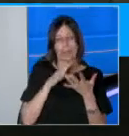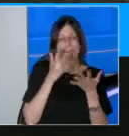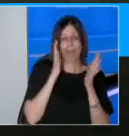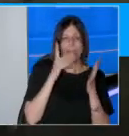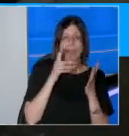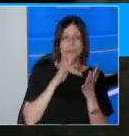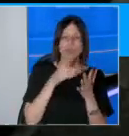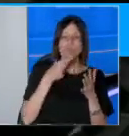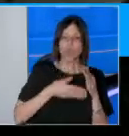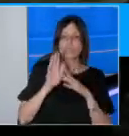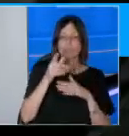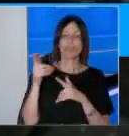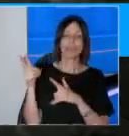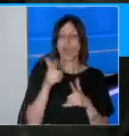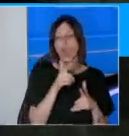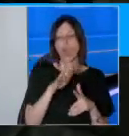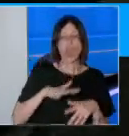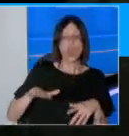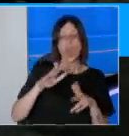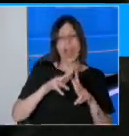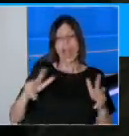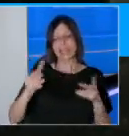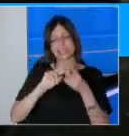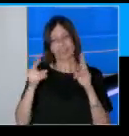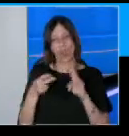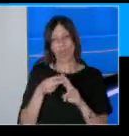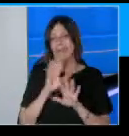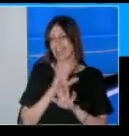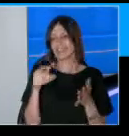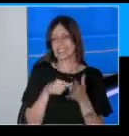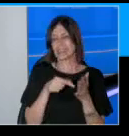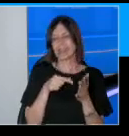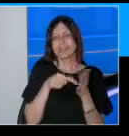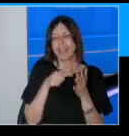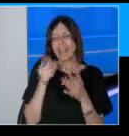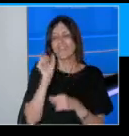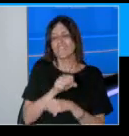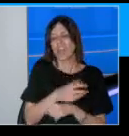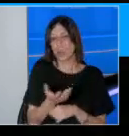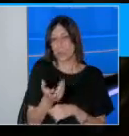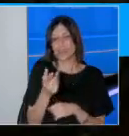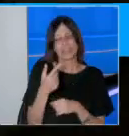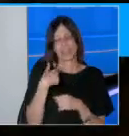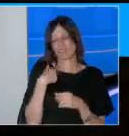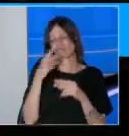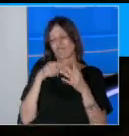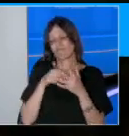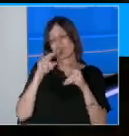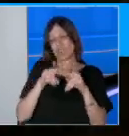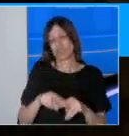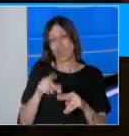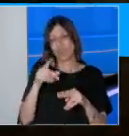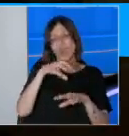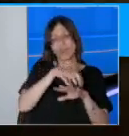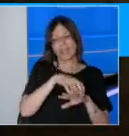שממנו יוצא טרור לכל הארץ ולכל העולם. כן. ואין שום סיבה שזה הכל תוצאה של הפקרות, של העובדה שהשארנו את הר הבית מבחירה